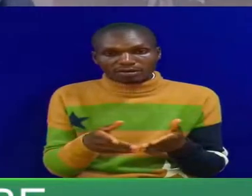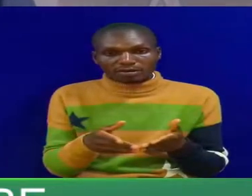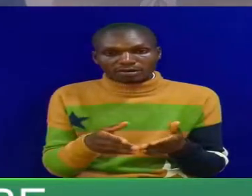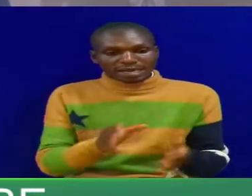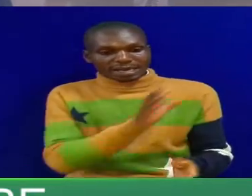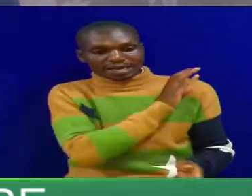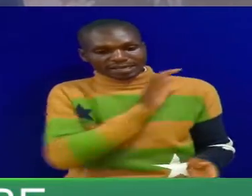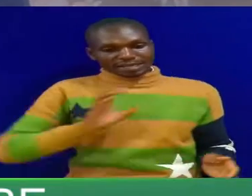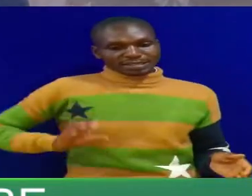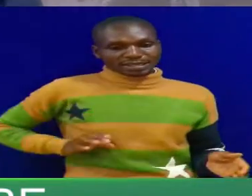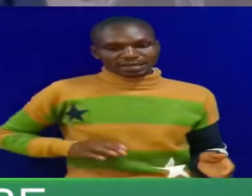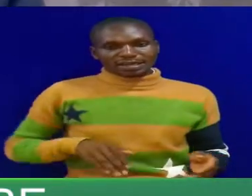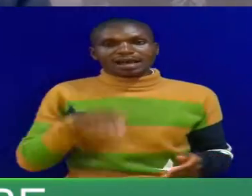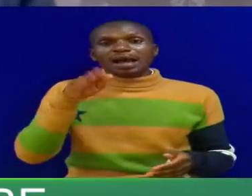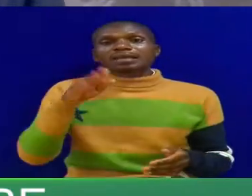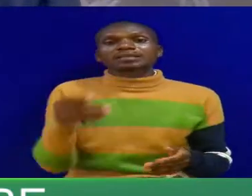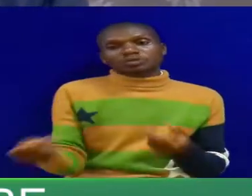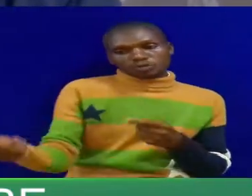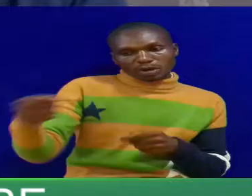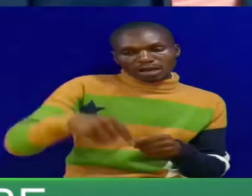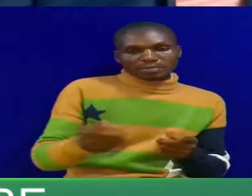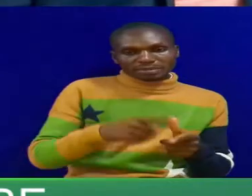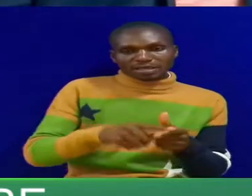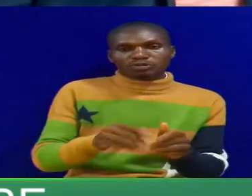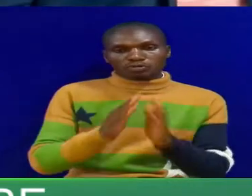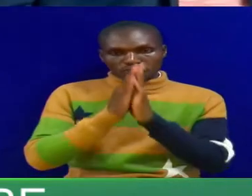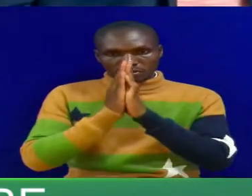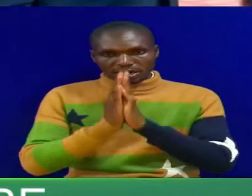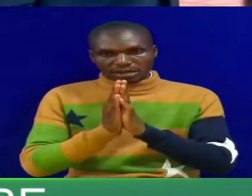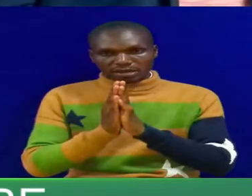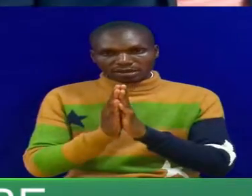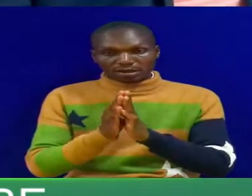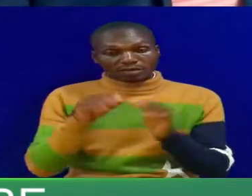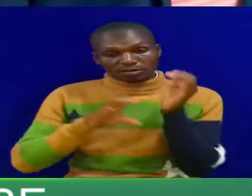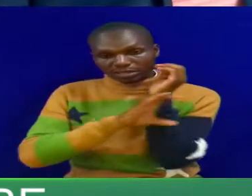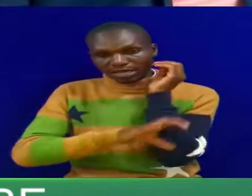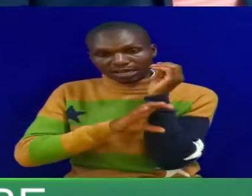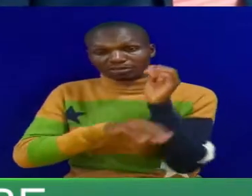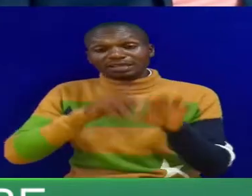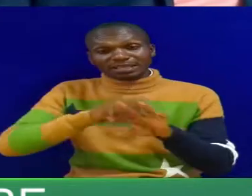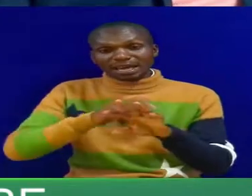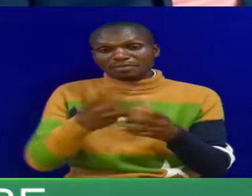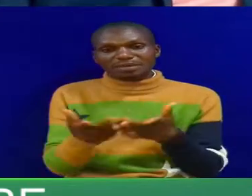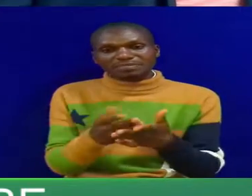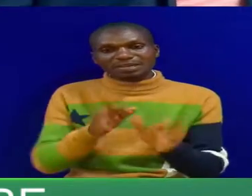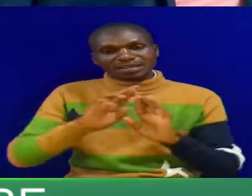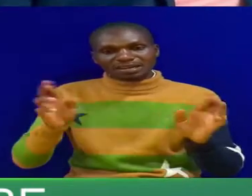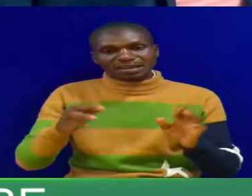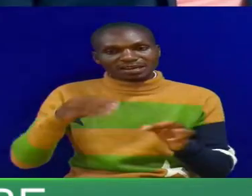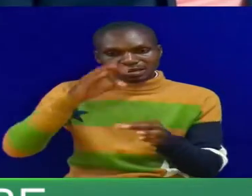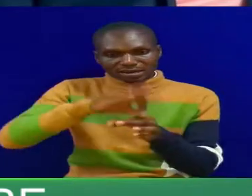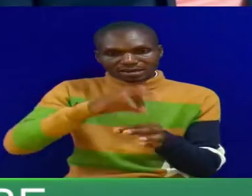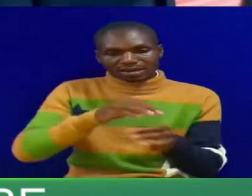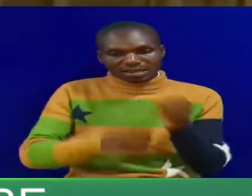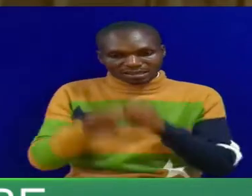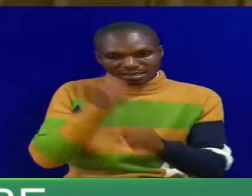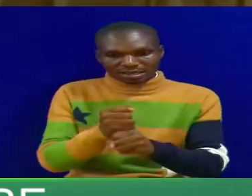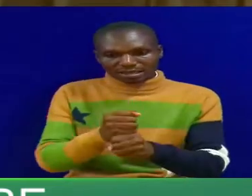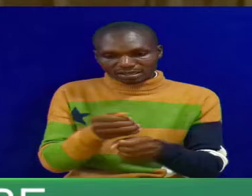banyariba kuburiwa wesokia na kusabira ense ya Kenya ya nekrutu hendrethe kuyerika ni kucha sobo choli obonene bu mwaka